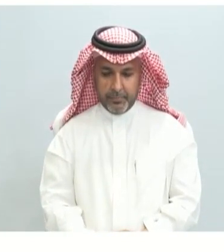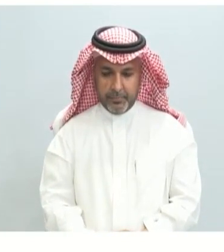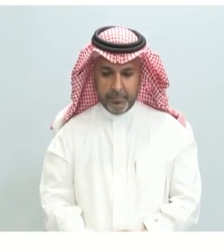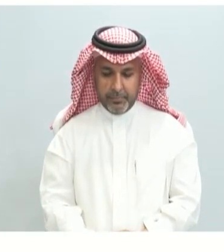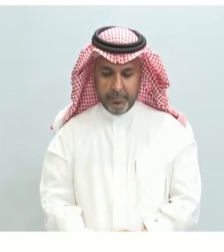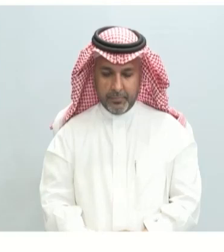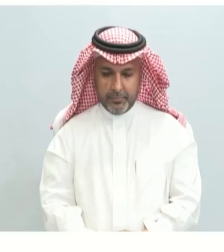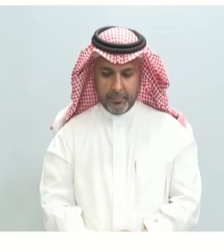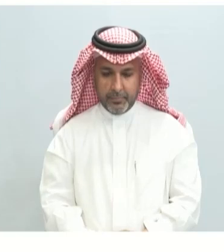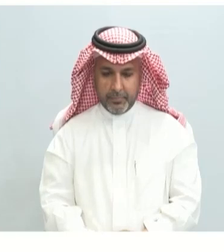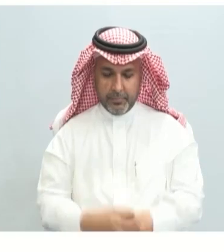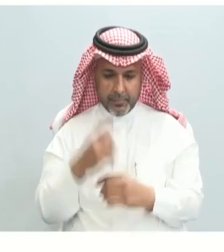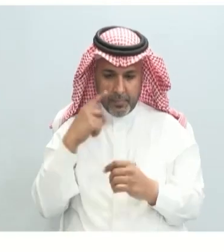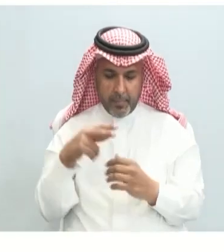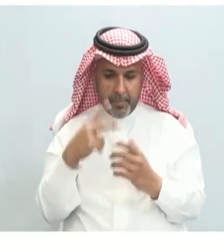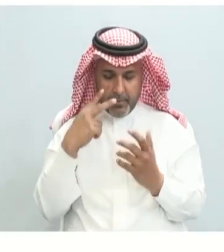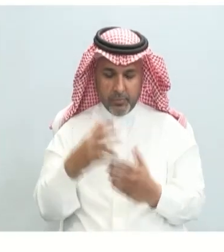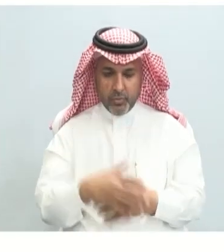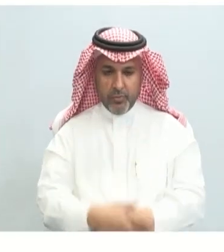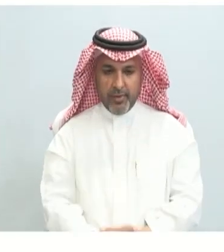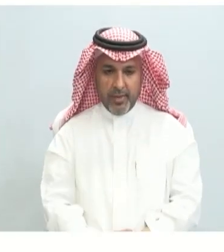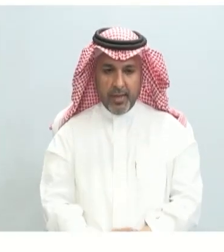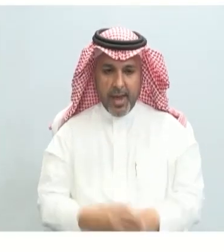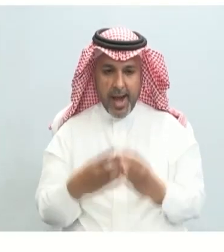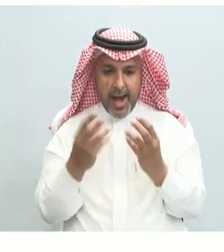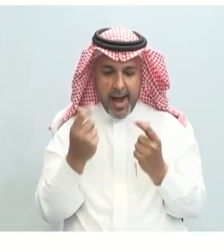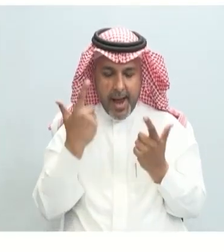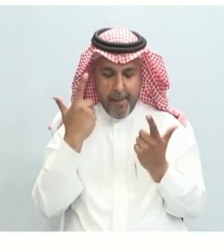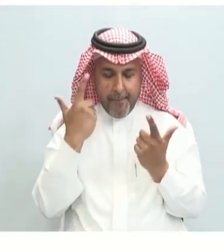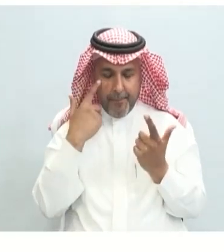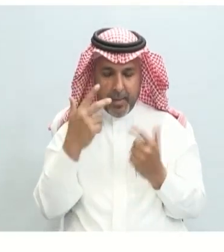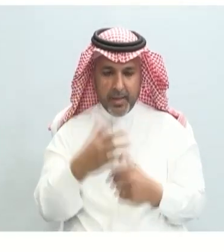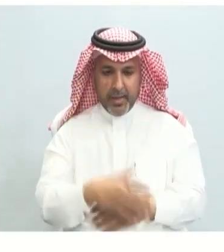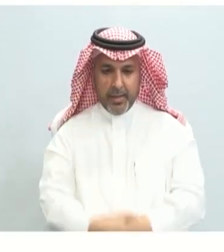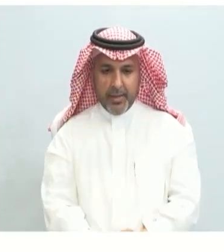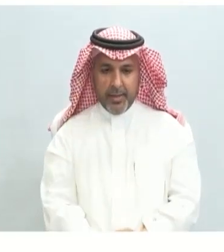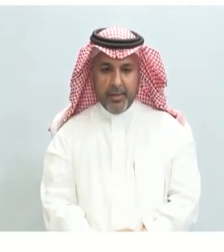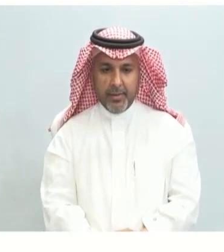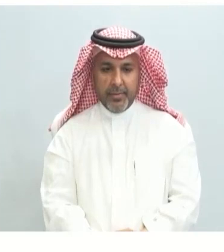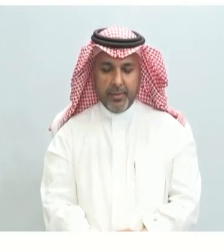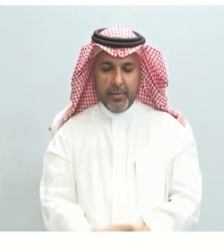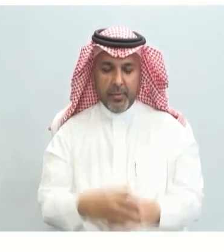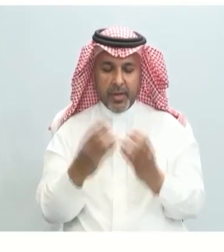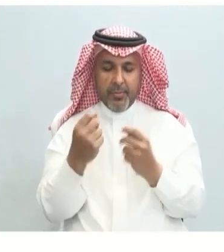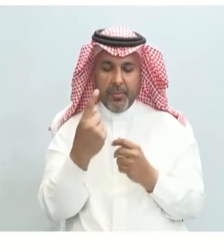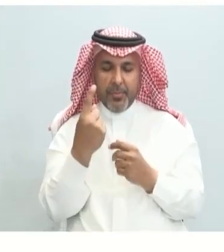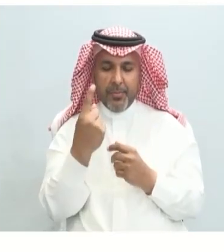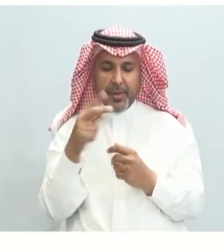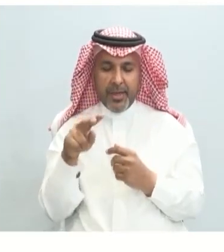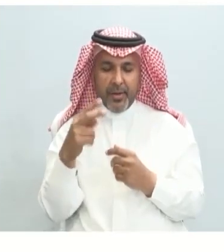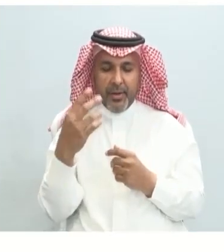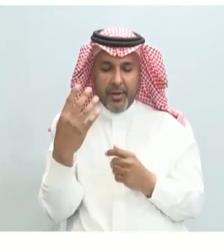معه الزاويه هذه على فكره فبالتالي دائما اذا جيت توجد الزاويه الكبيره افضل تطبق قانون جيب التمام فهذه